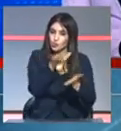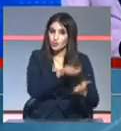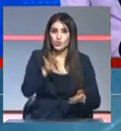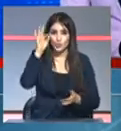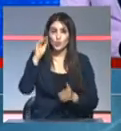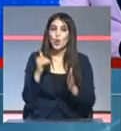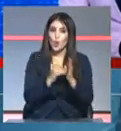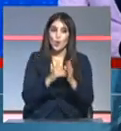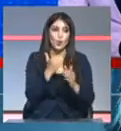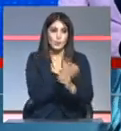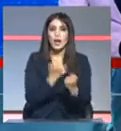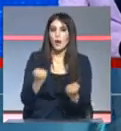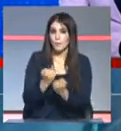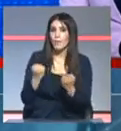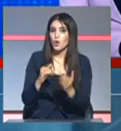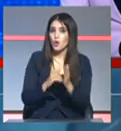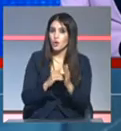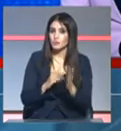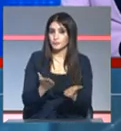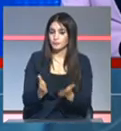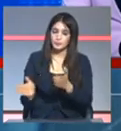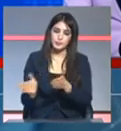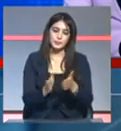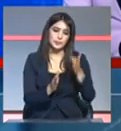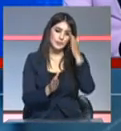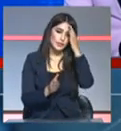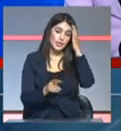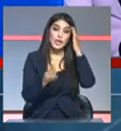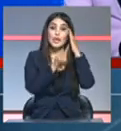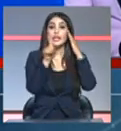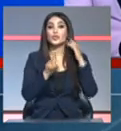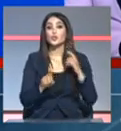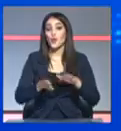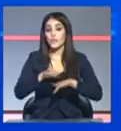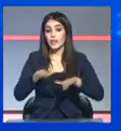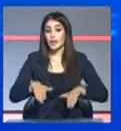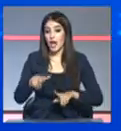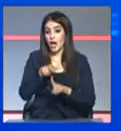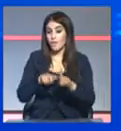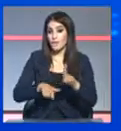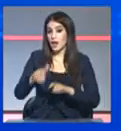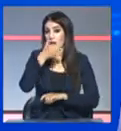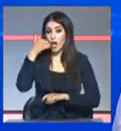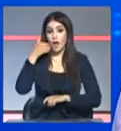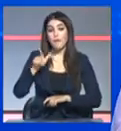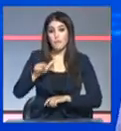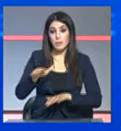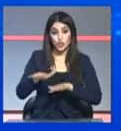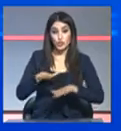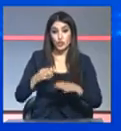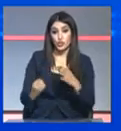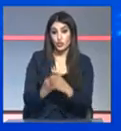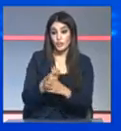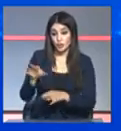كبير من الناس اللي هناك قبل ايام شهر رمضان هل هناك اجراءات جديده المعظم